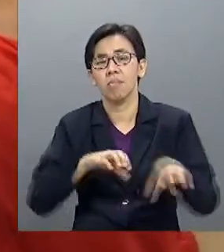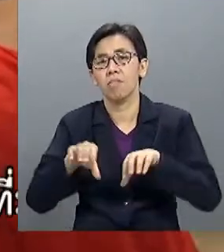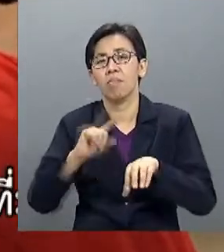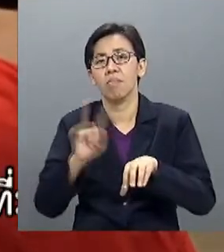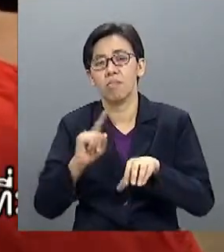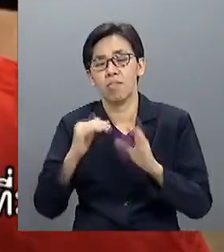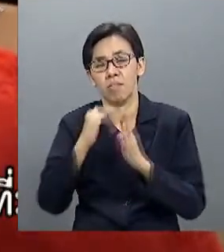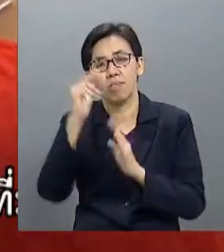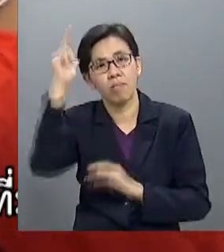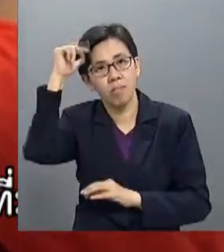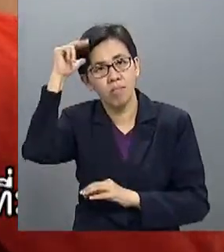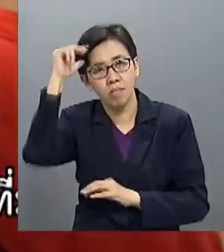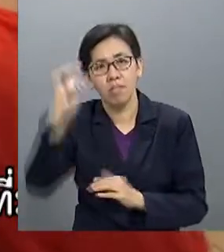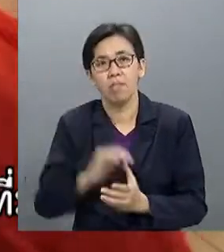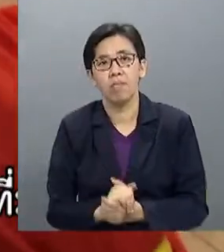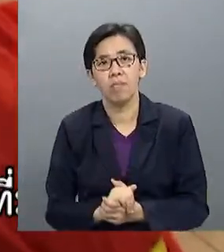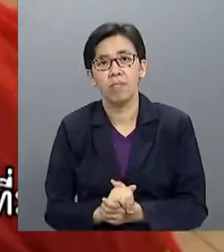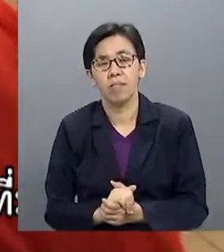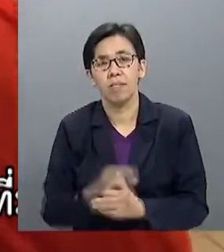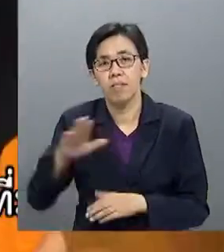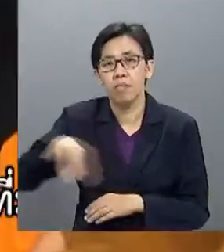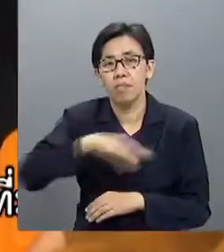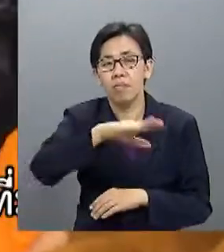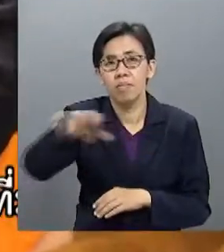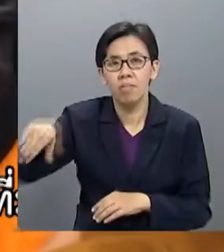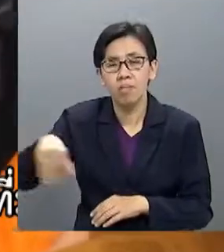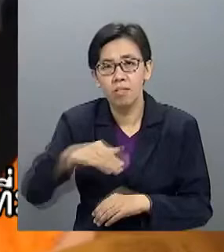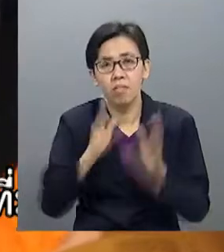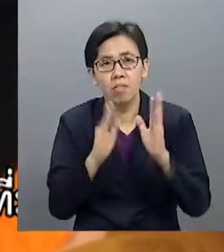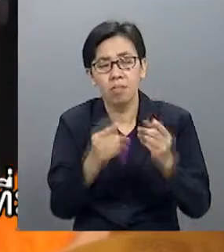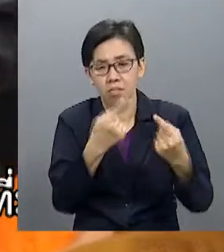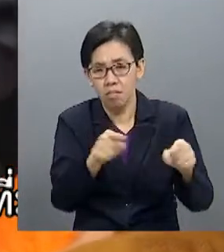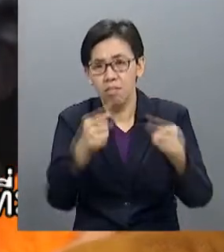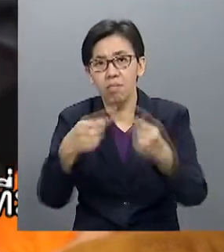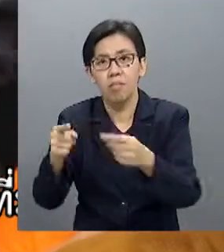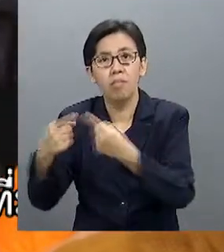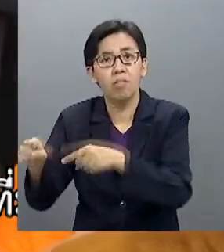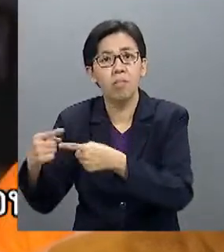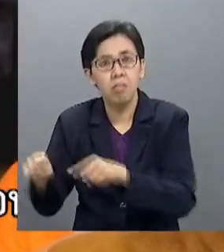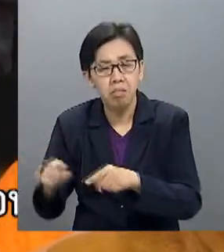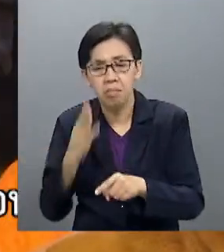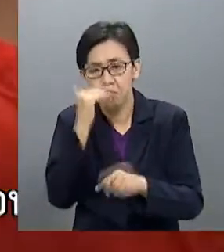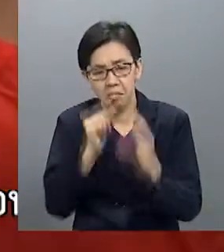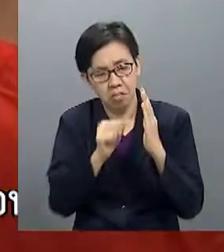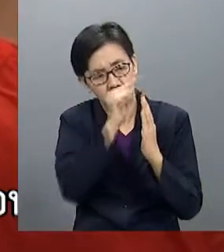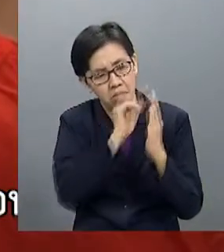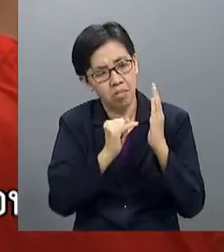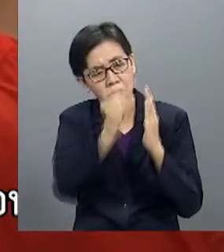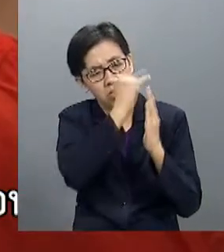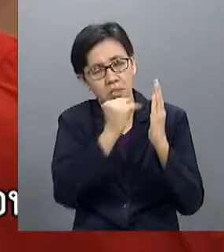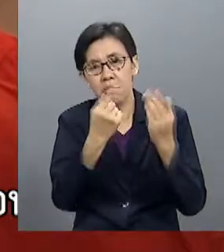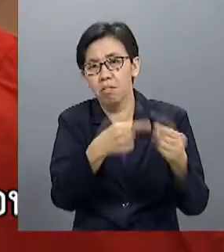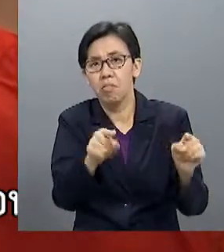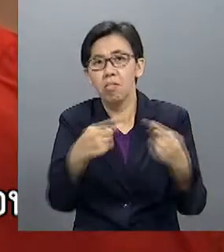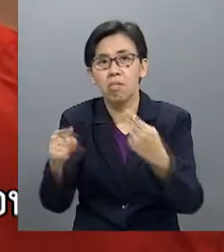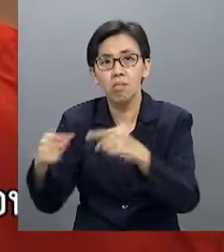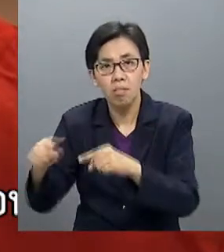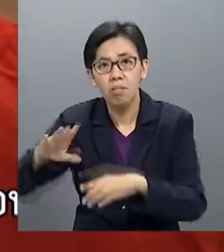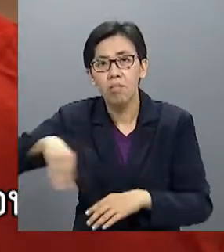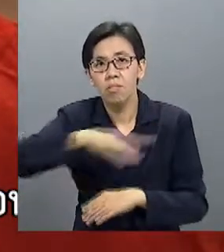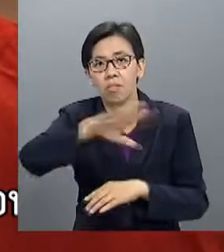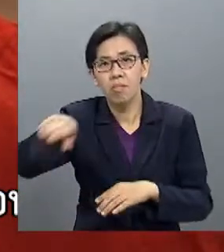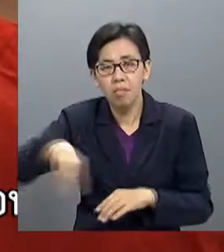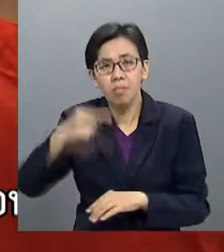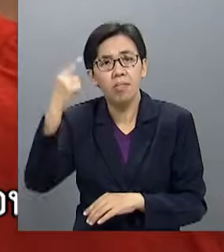แม่ทุกคนจะมีความสุขสันต์พ่อต่างคนต่างหาแต่ผัวเหงากันความ